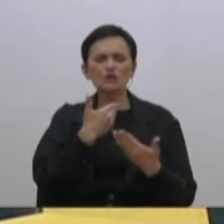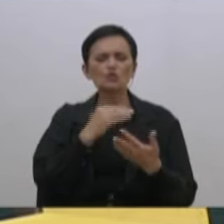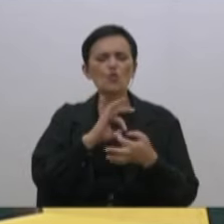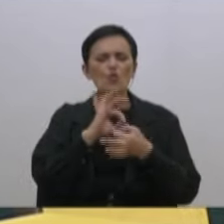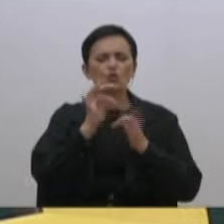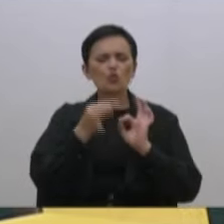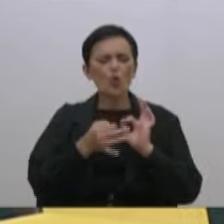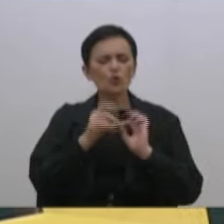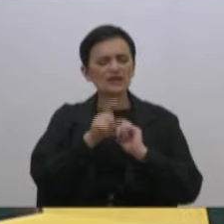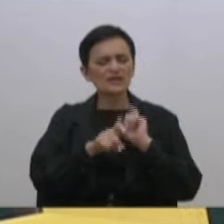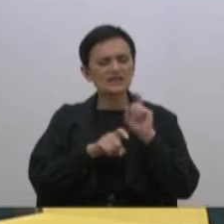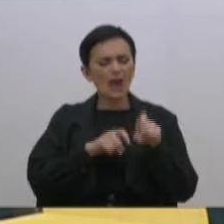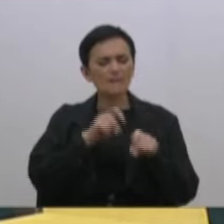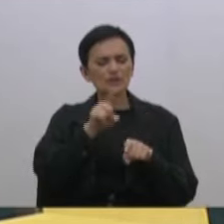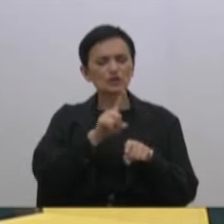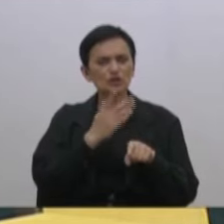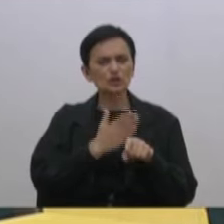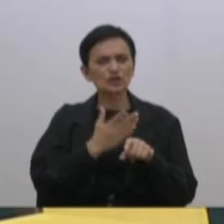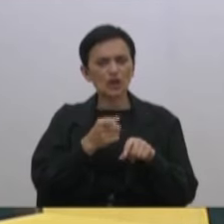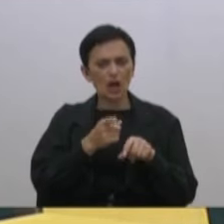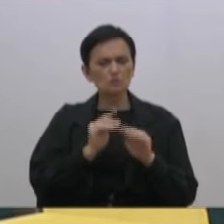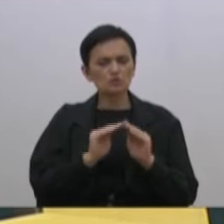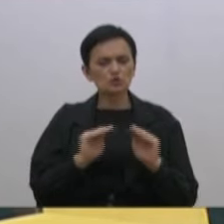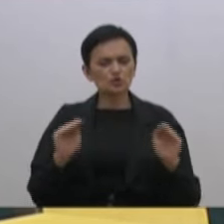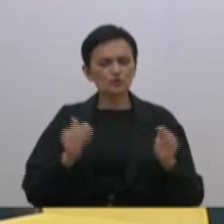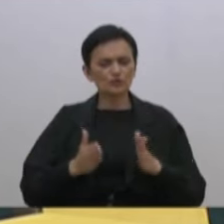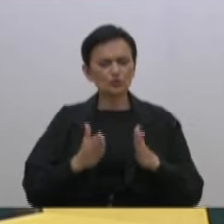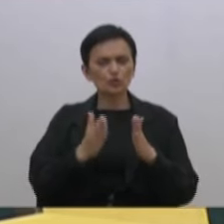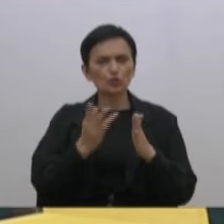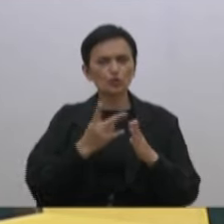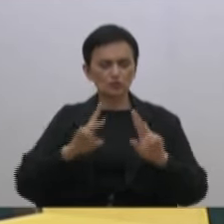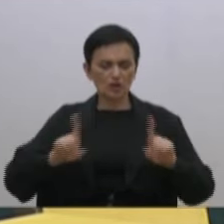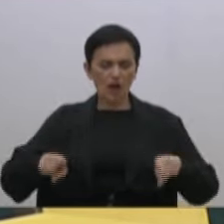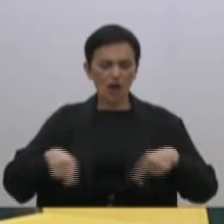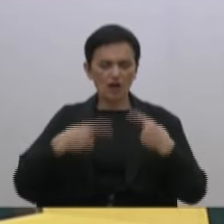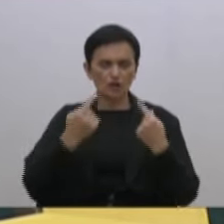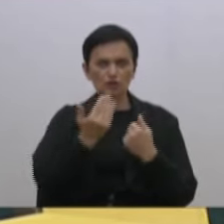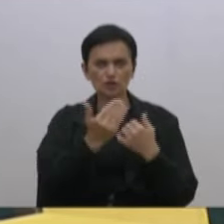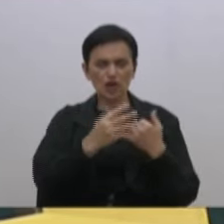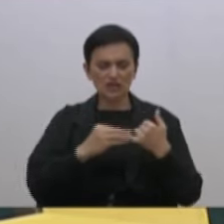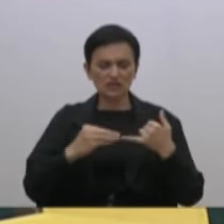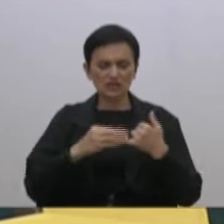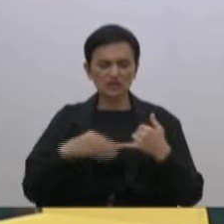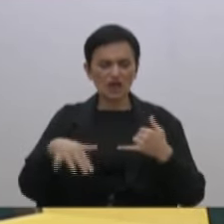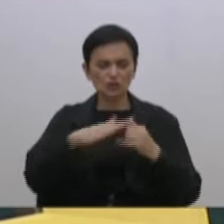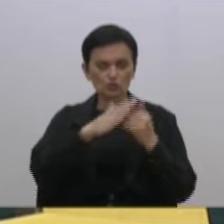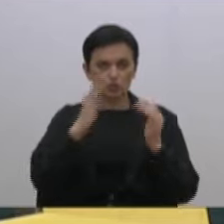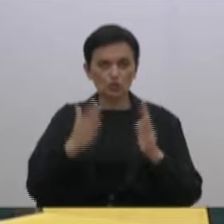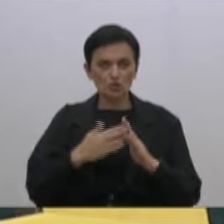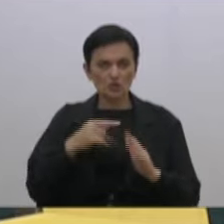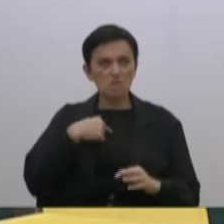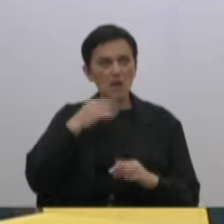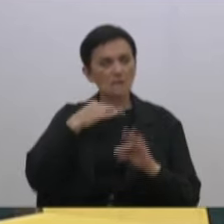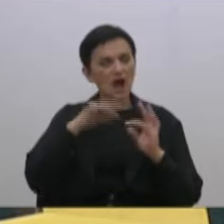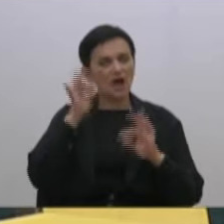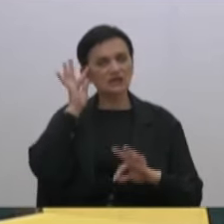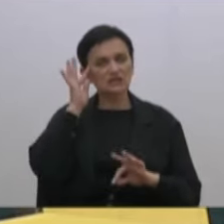კონკრეტული დაბიჯები, რითაც შენ მშვიდობიანი გზით უნდა აღადგინო შენი ტერიტორიული მთლიანობა, მე